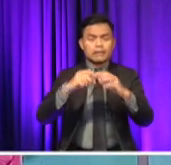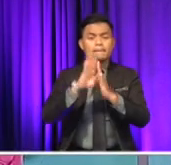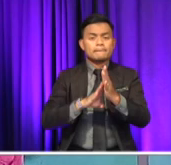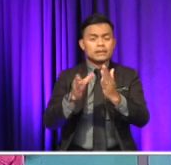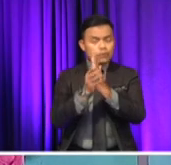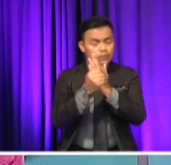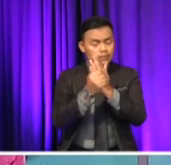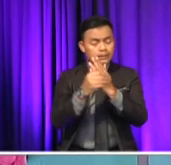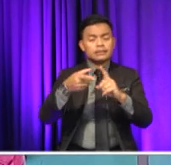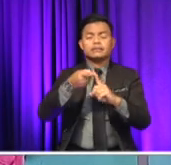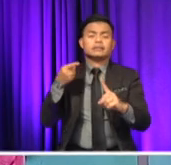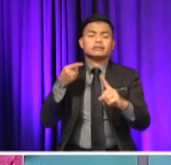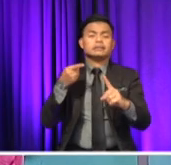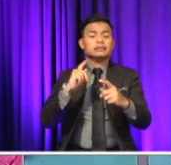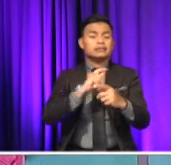dihasilkan